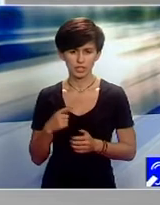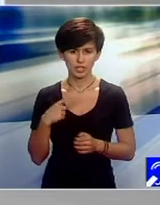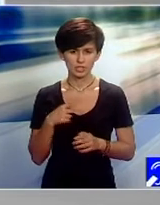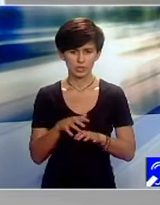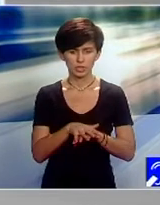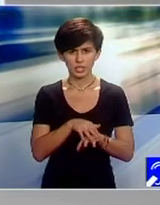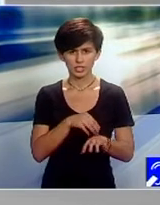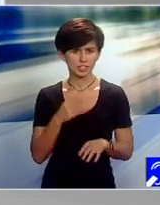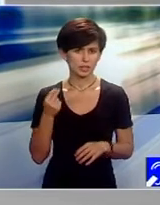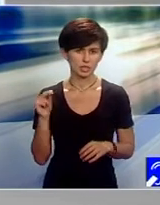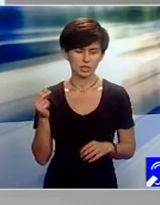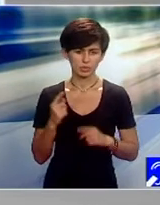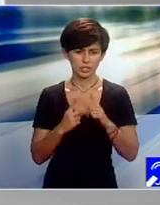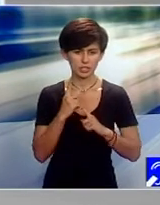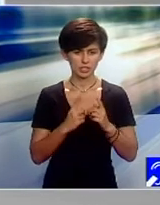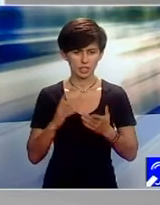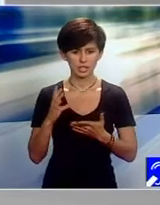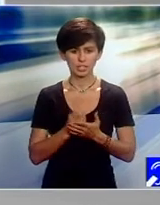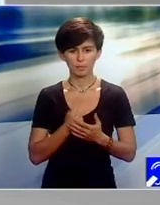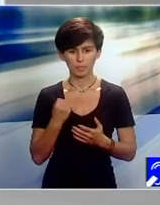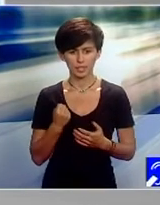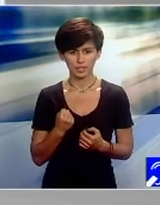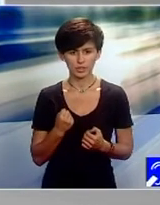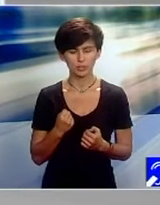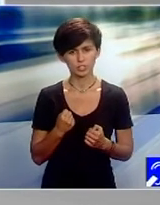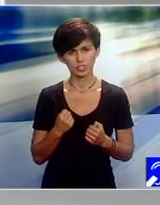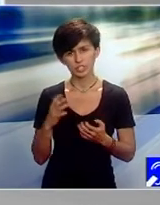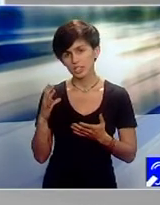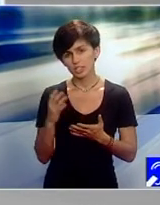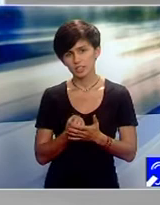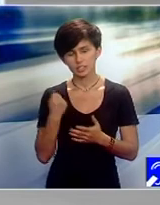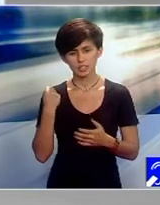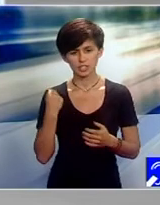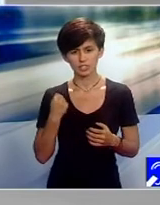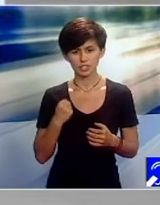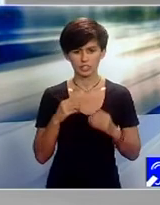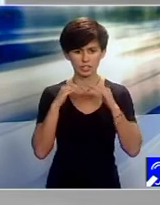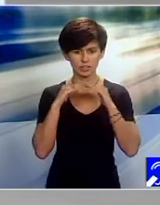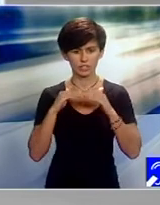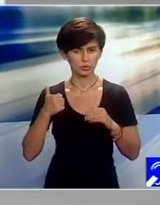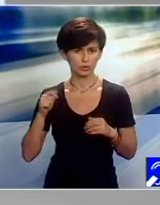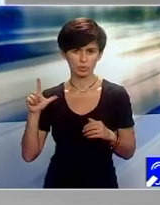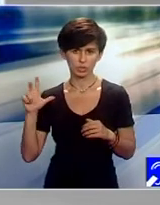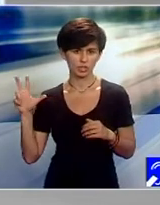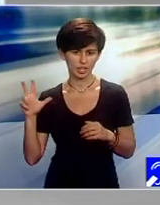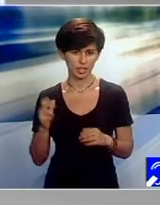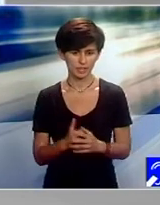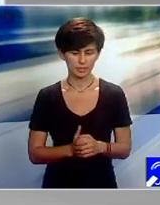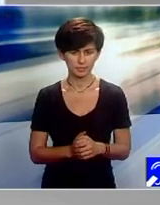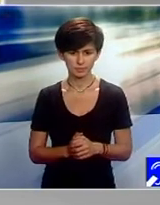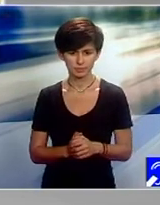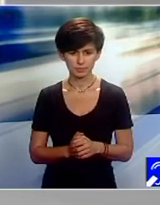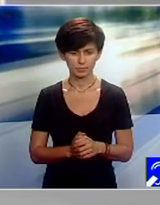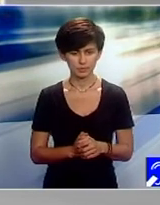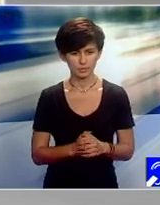atunci când reușești un loc 1 sau chiar și un loc 2 sau 3. Da, în principiu locul 1 îl